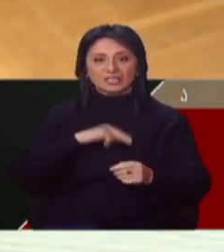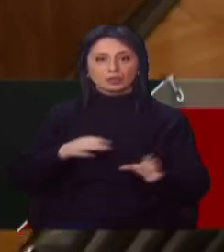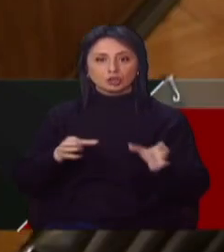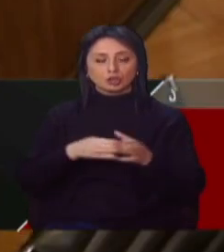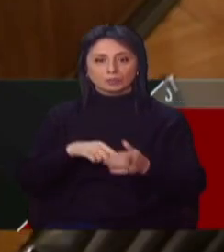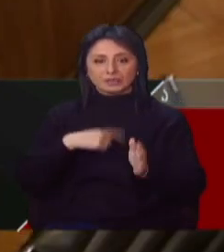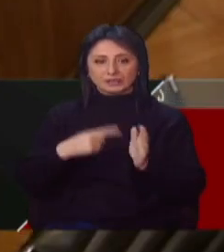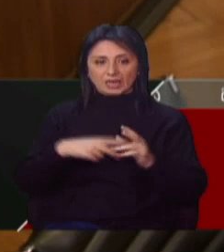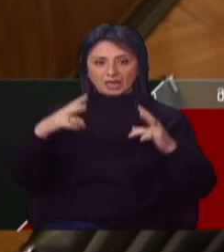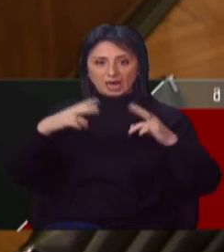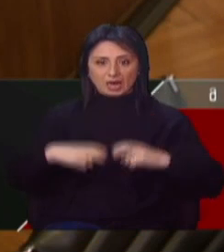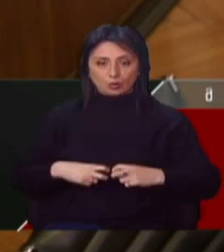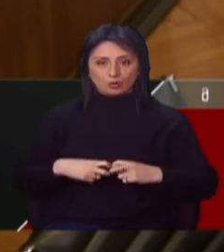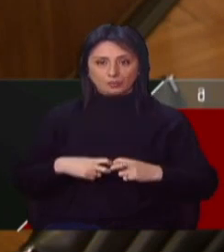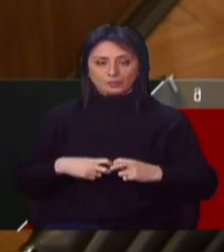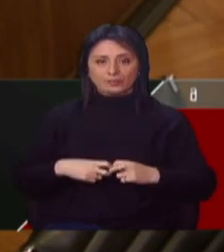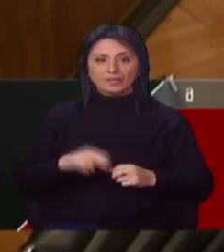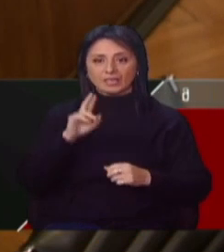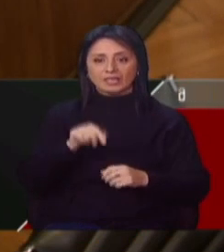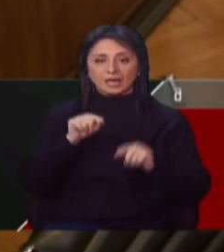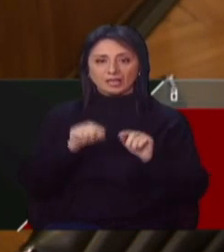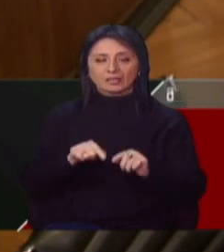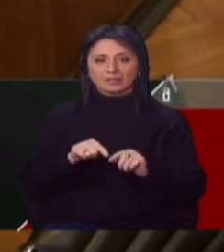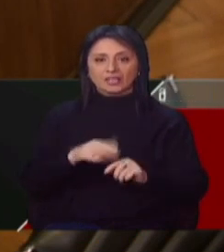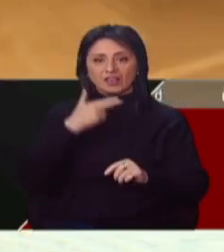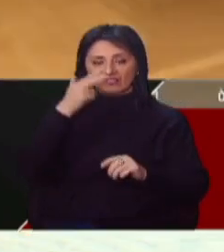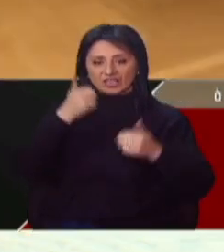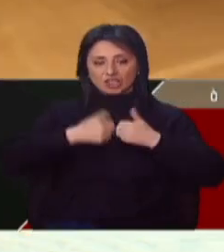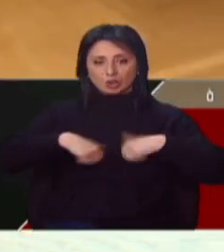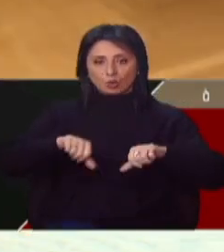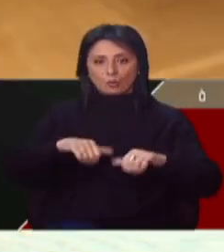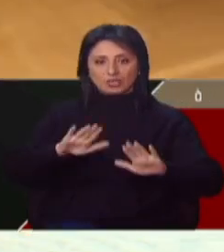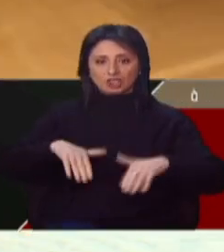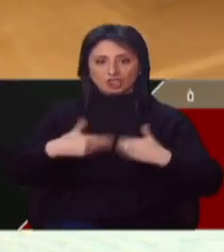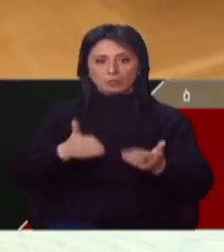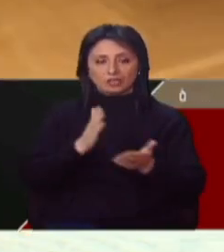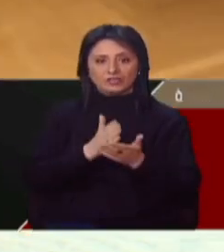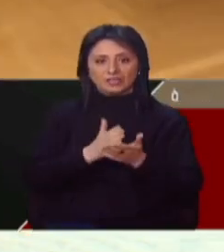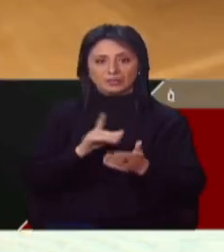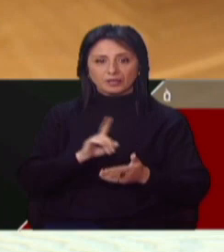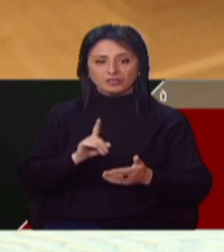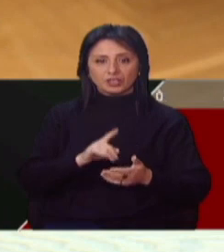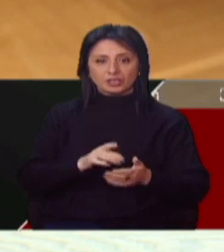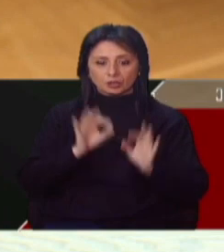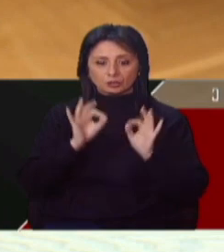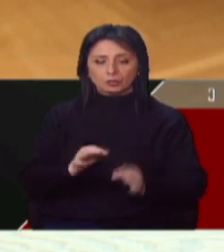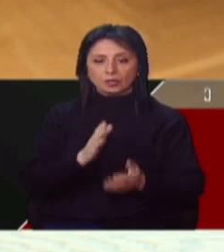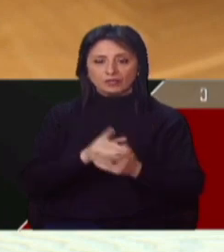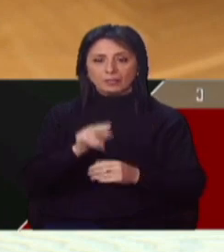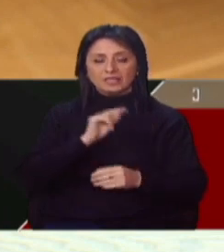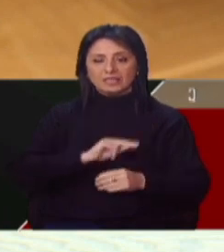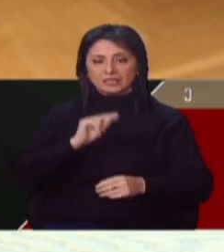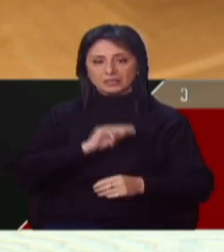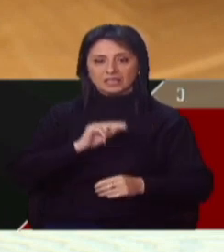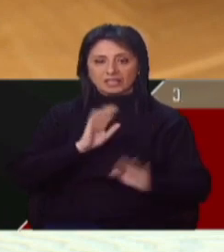jucup și esa kitrit scanhiluli. Da, că Venecijska comisia s-a cu șema tava zebrom, mizan șeț oniliero, am samu